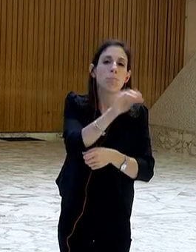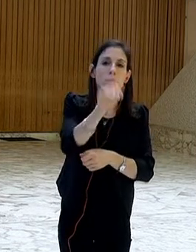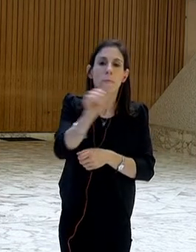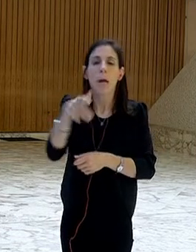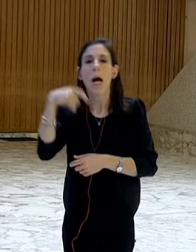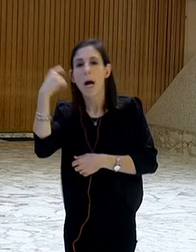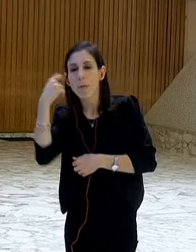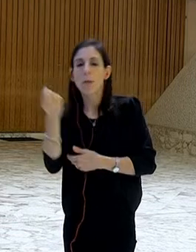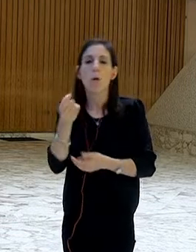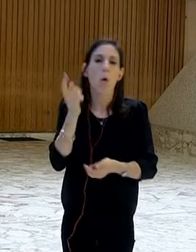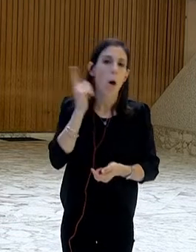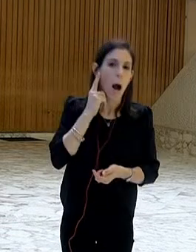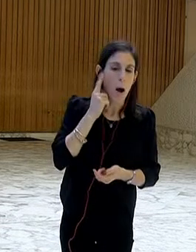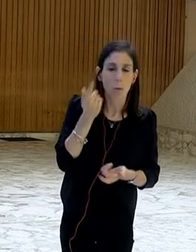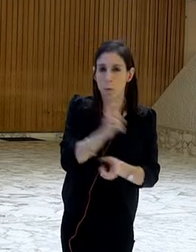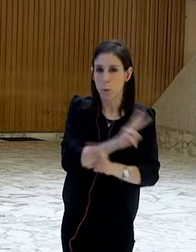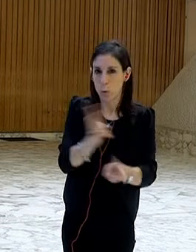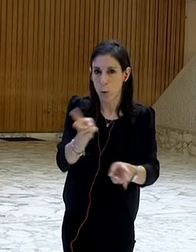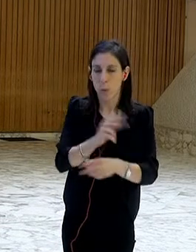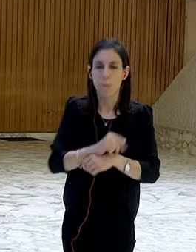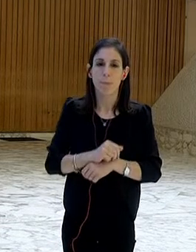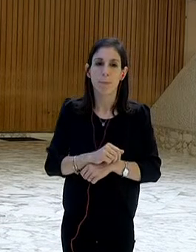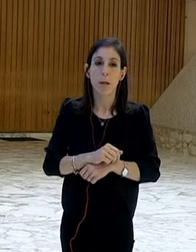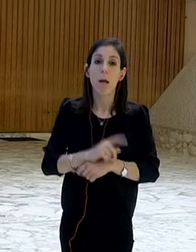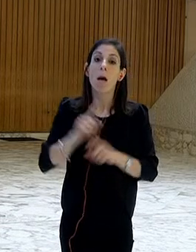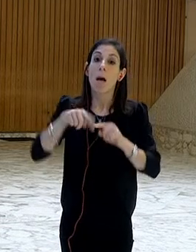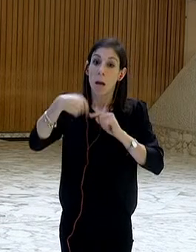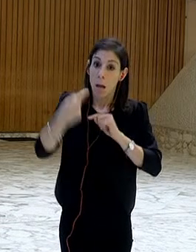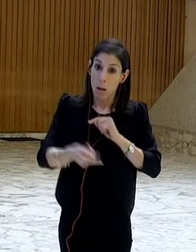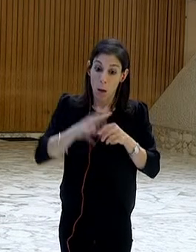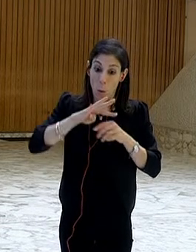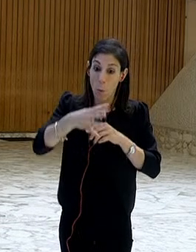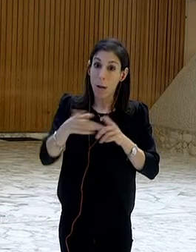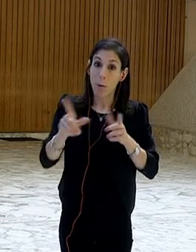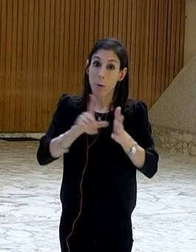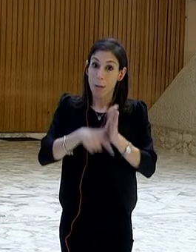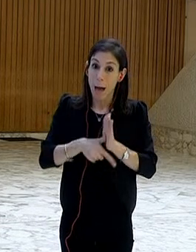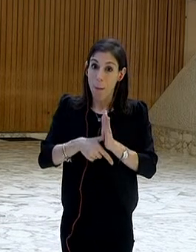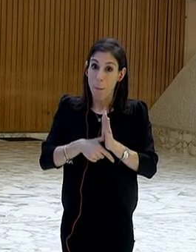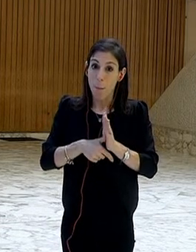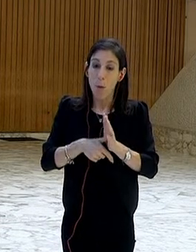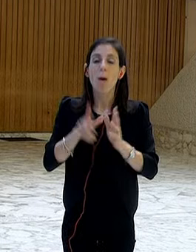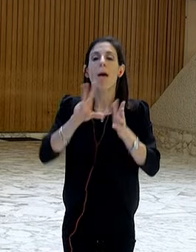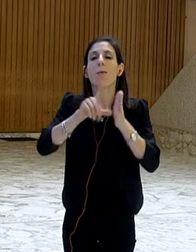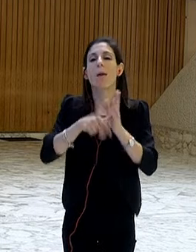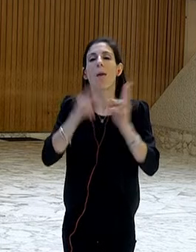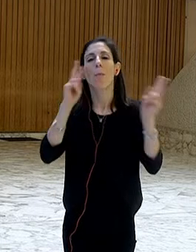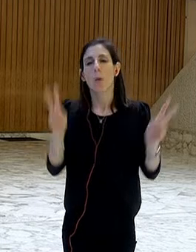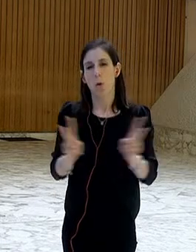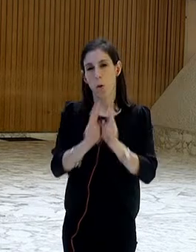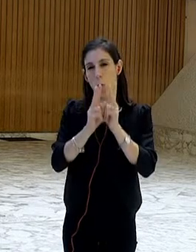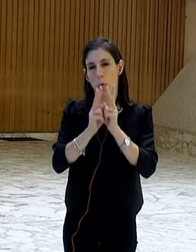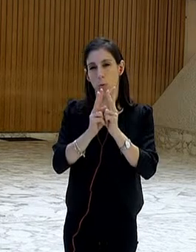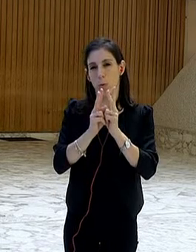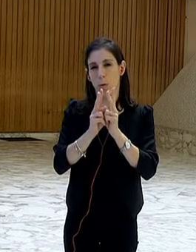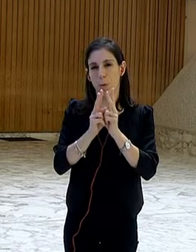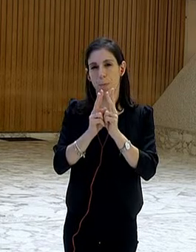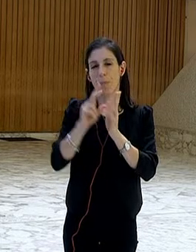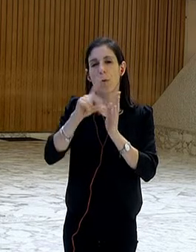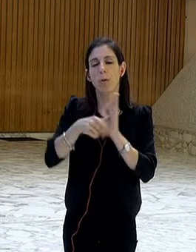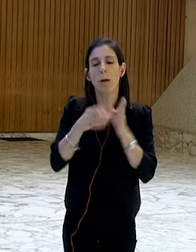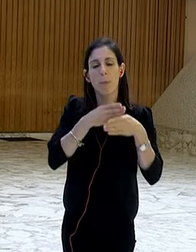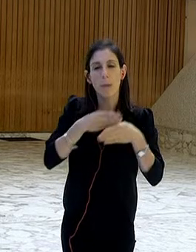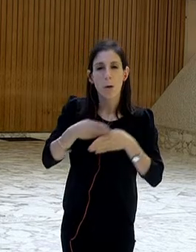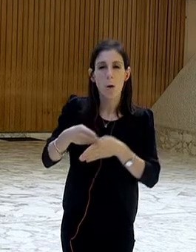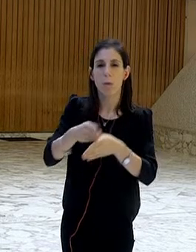Le quatrième temps, après la formation humaine, est un temps de rencontre et un temps de partage et